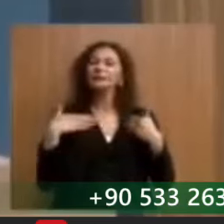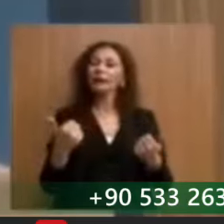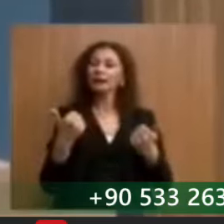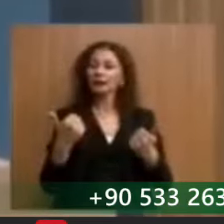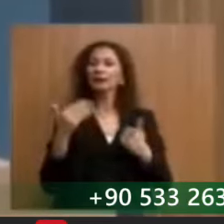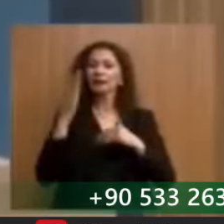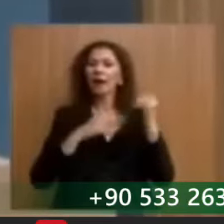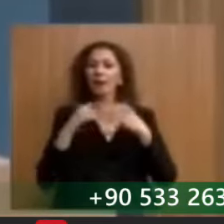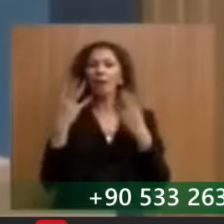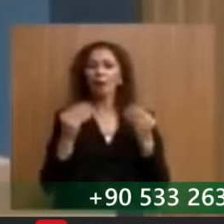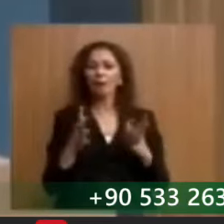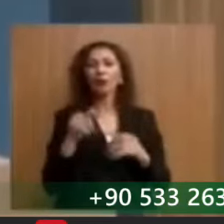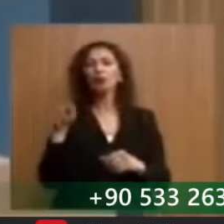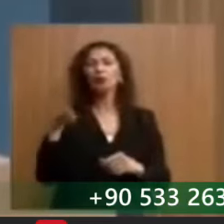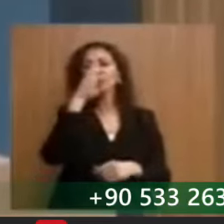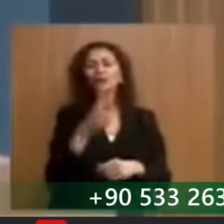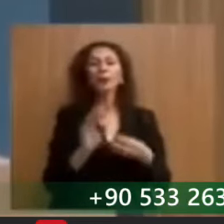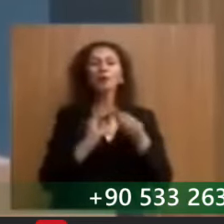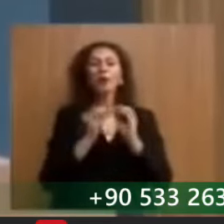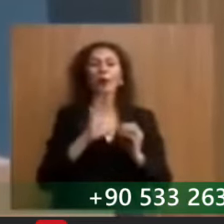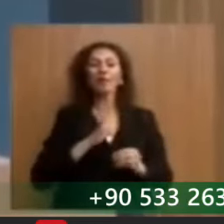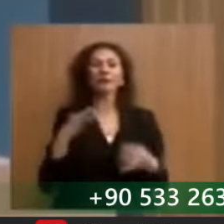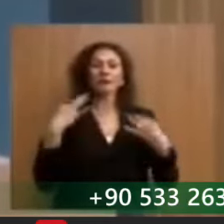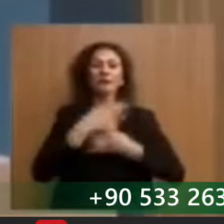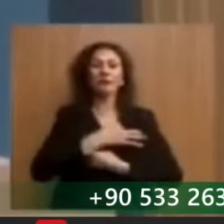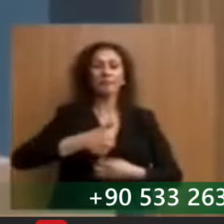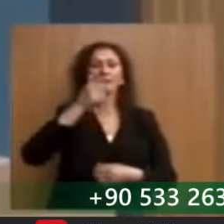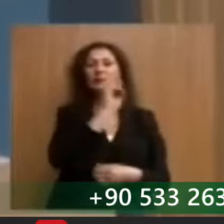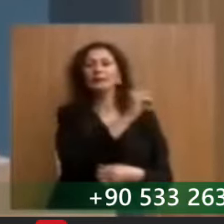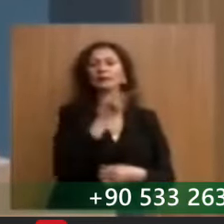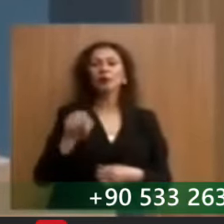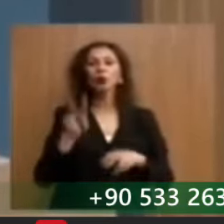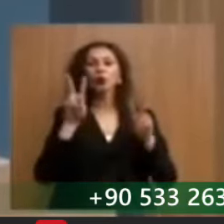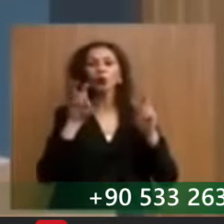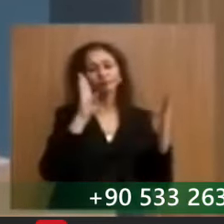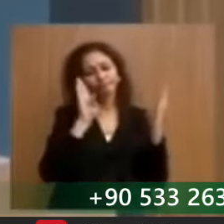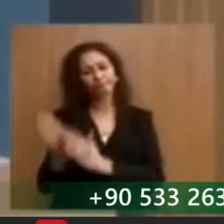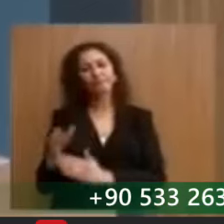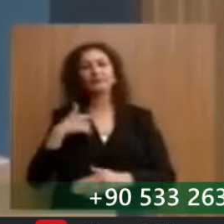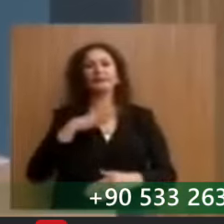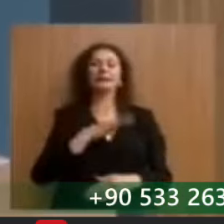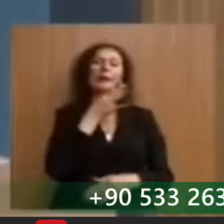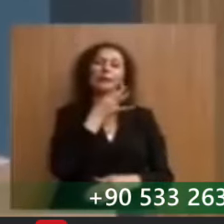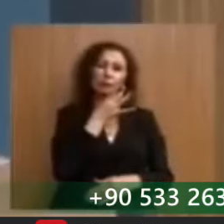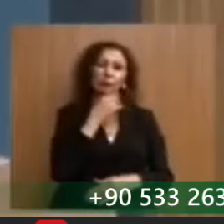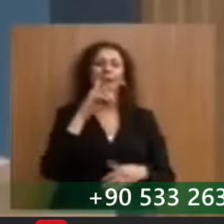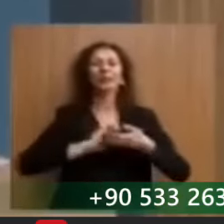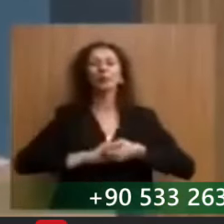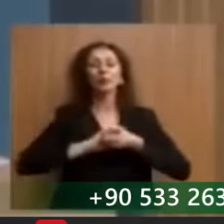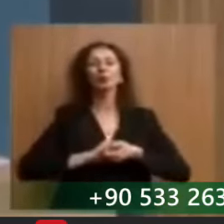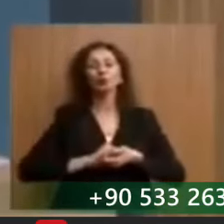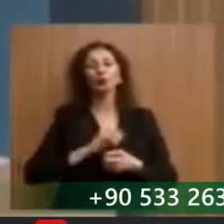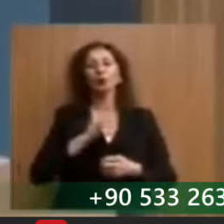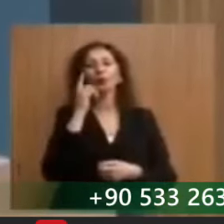yapıya bürünürler. Çünkü orada ciddi problemler var Sayın Başkan. Sizin bu konuyu eğilmenizi istirham ediyorum. Bir dostun,